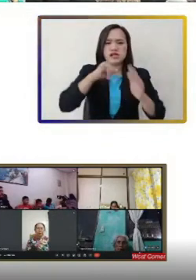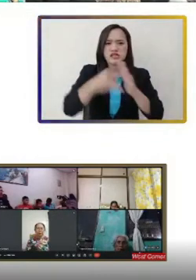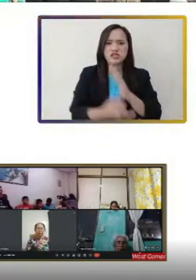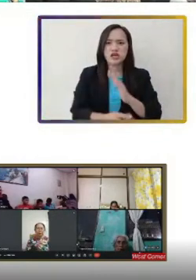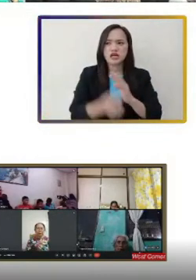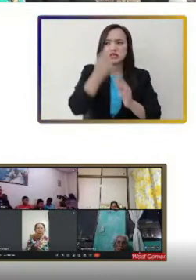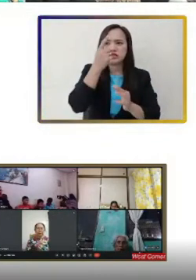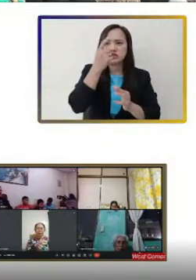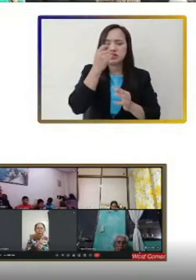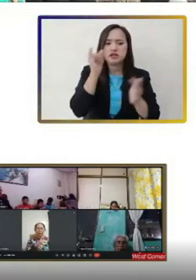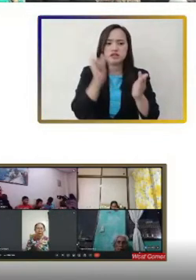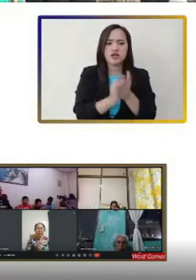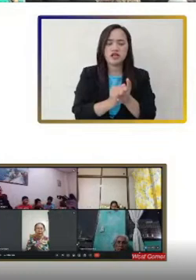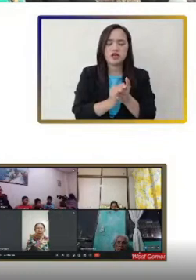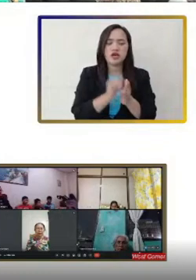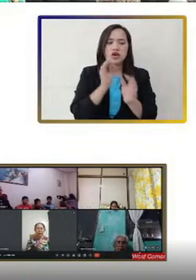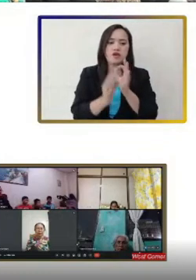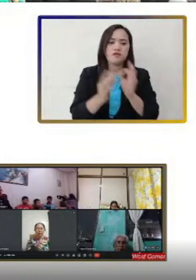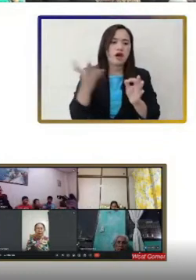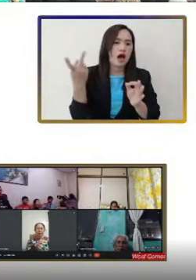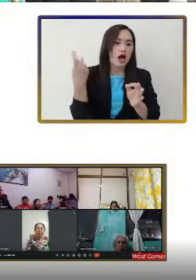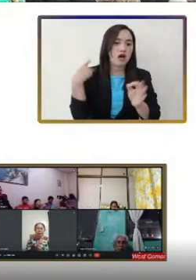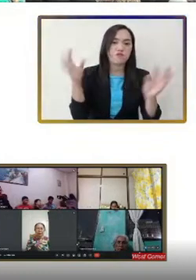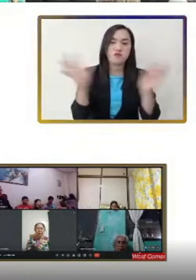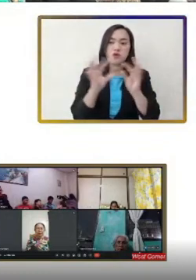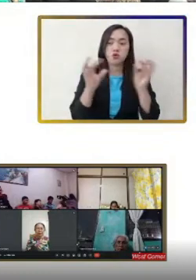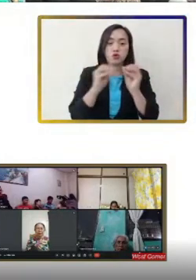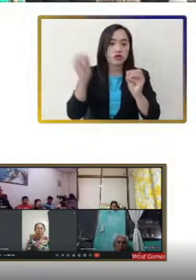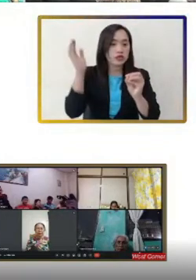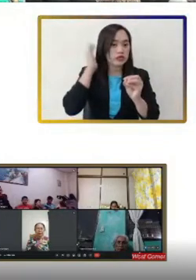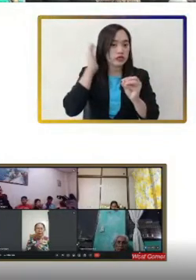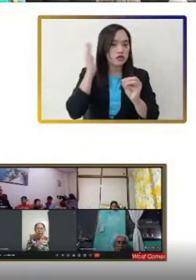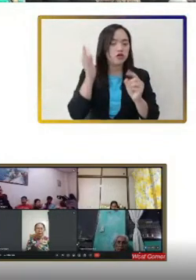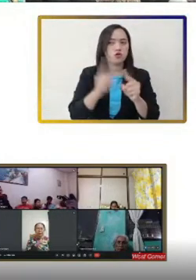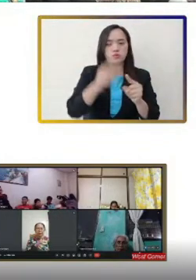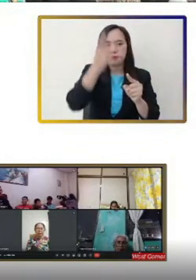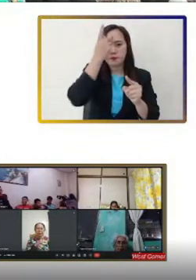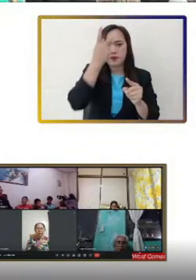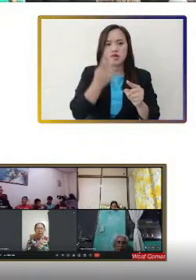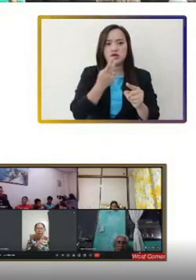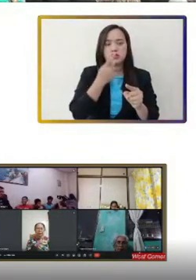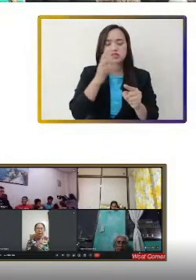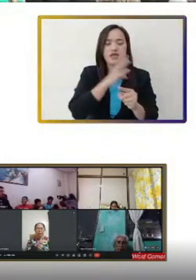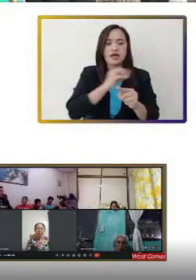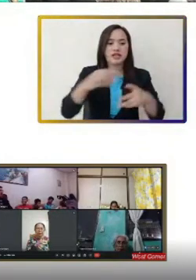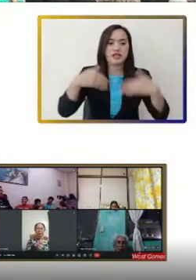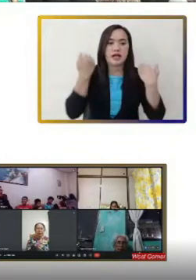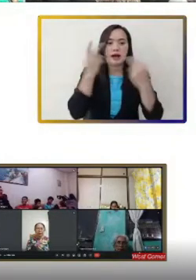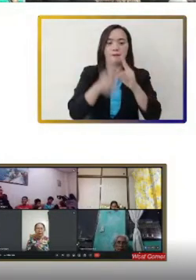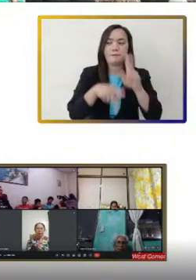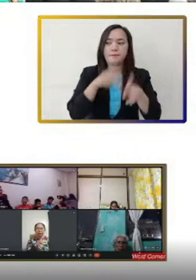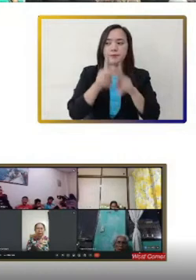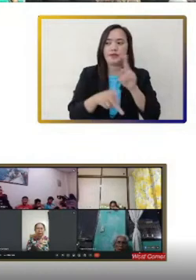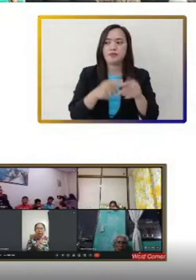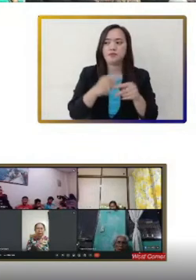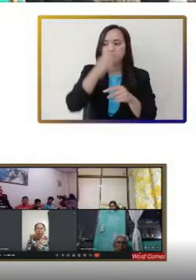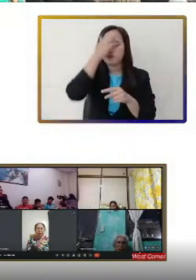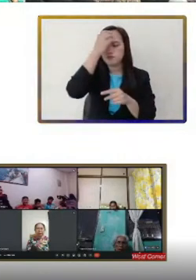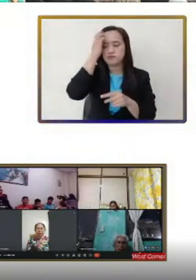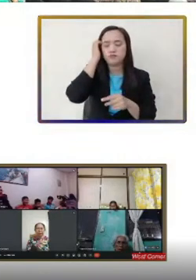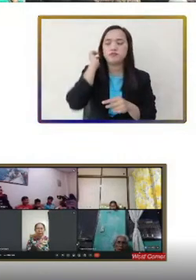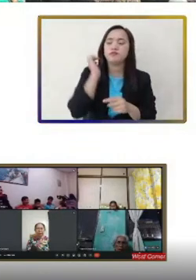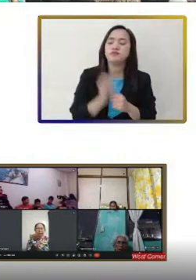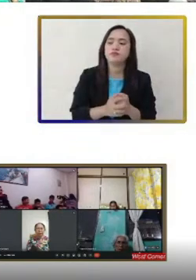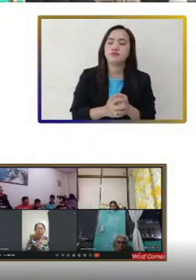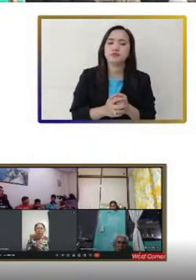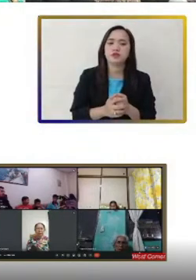no? Anong buhay? Katulad sinabi ko nga po kanina umaga, eto mga kabataan, no, halos wala pa tong kaalam-alam sa